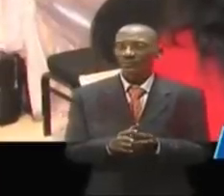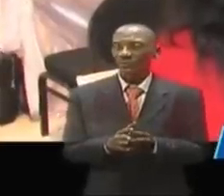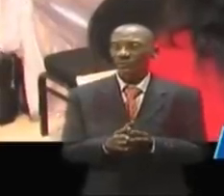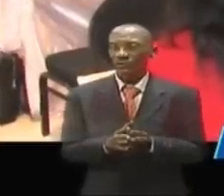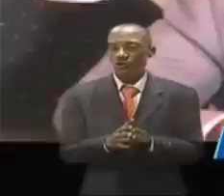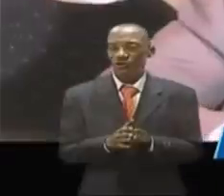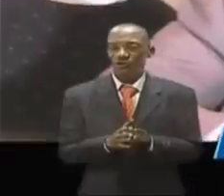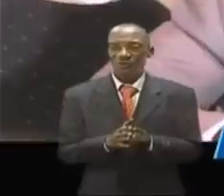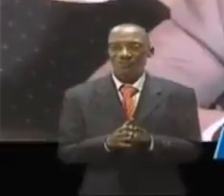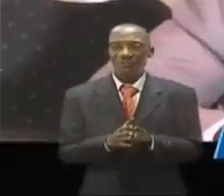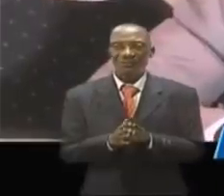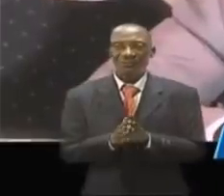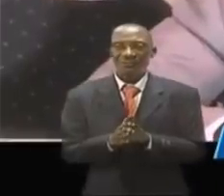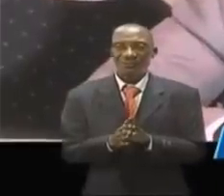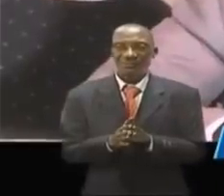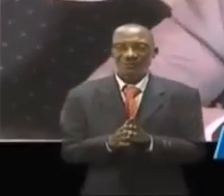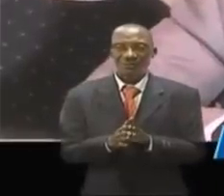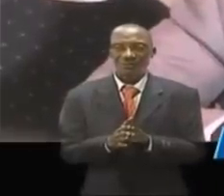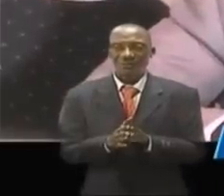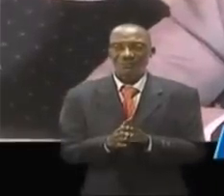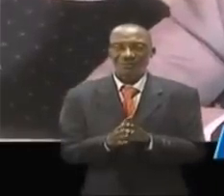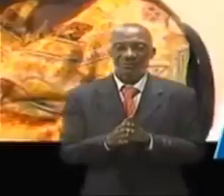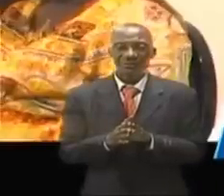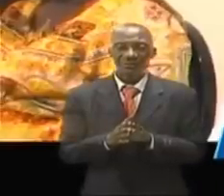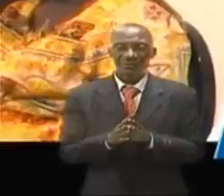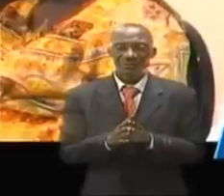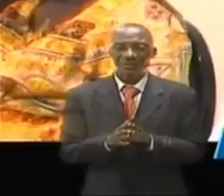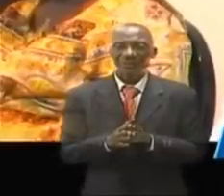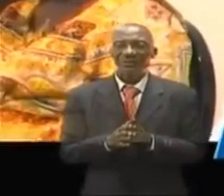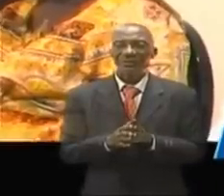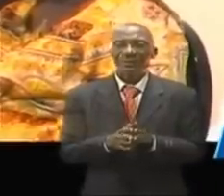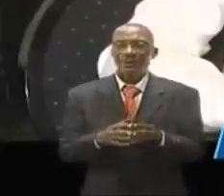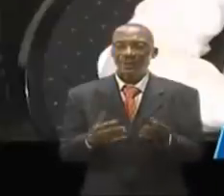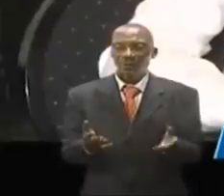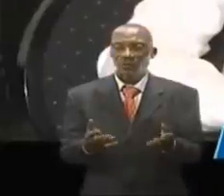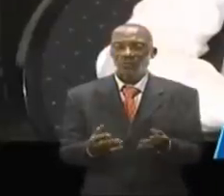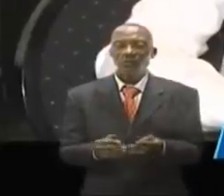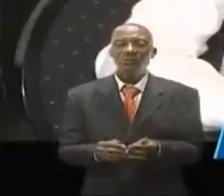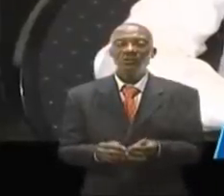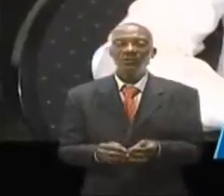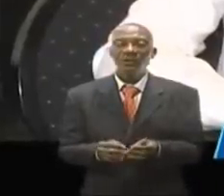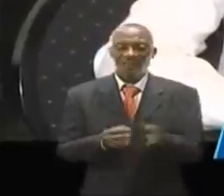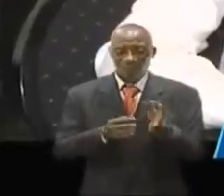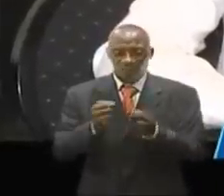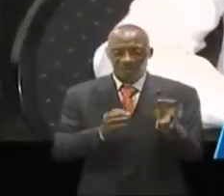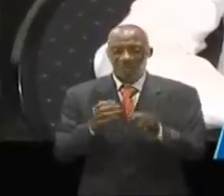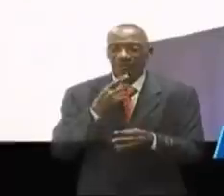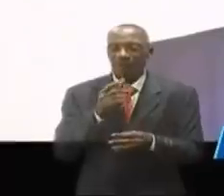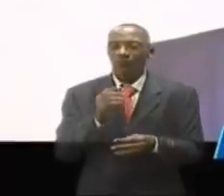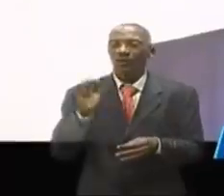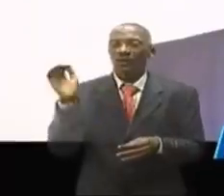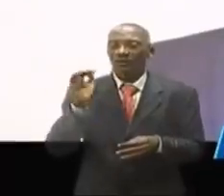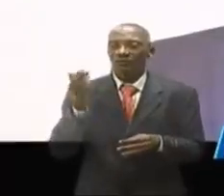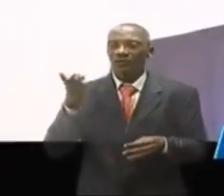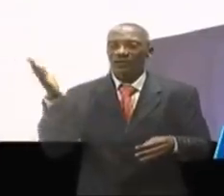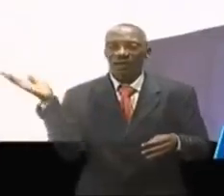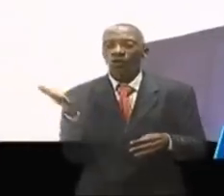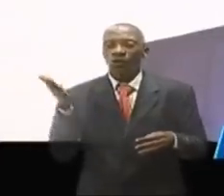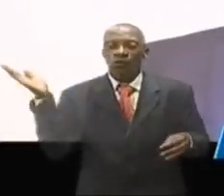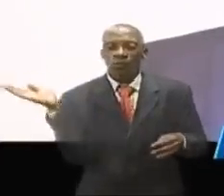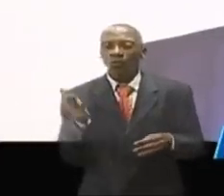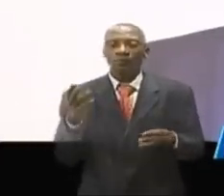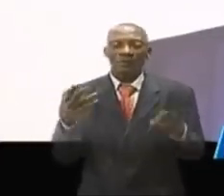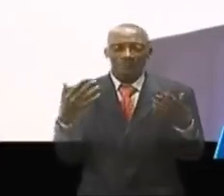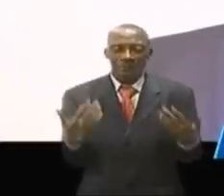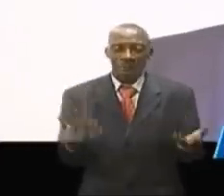que la culture des transparences face à la déforestation zéro. Les confessions religieuses pensent qu'il faut maintenir